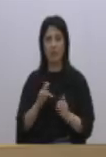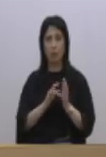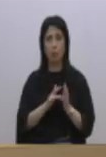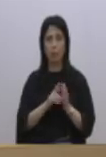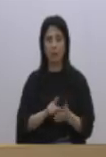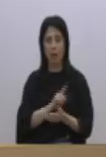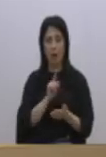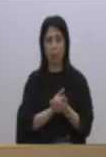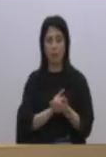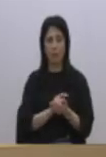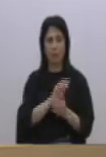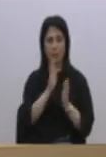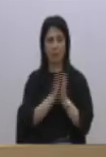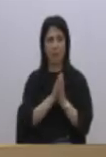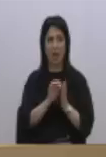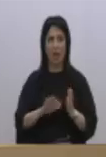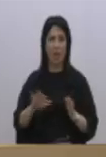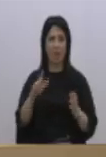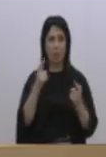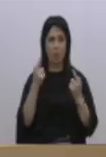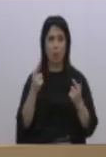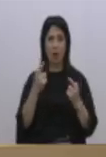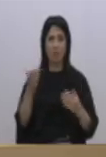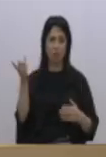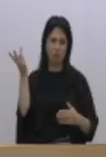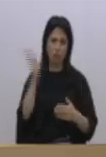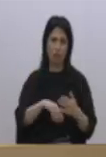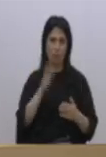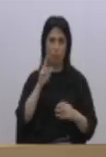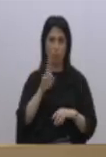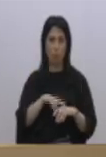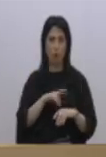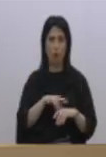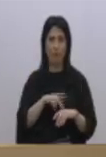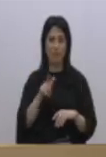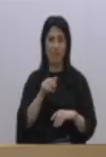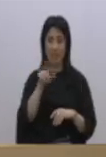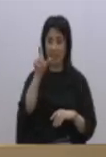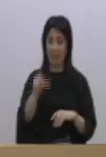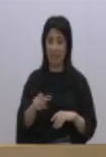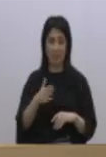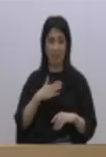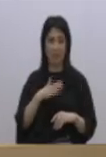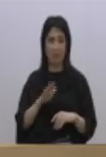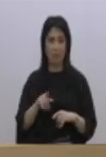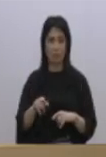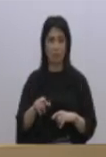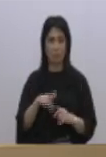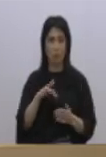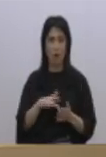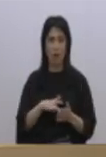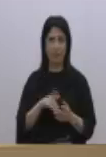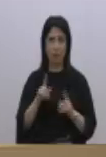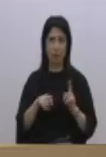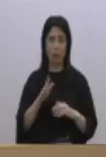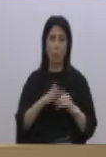ტურისტებს აუცილებლად მთელს ევროპაში უზარმაზარ ჯარიმას დააკისრებს პოლიცია გიც რომელსაც არ აღმოაჩნდება ზოგ